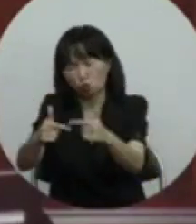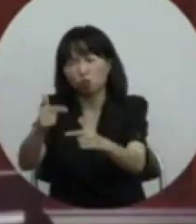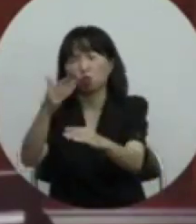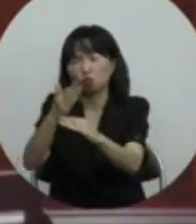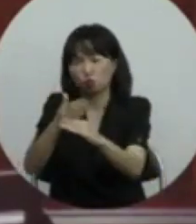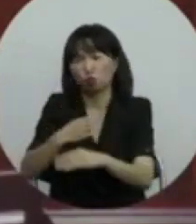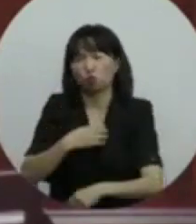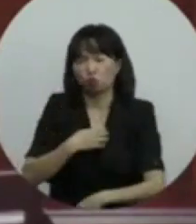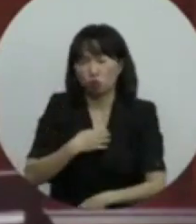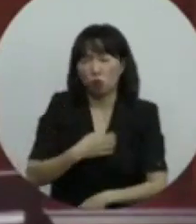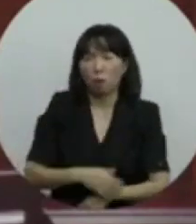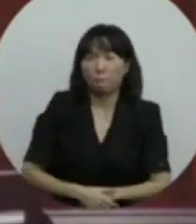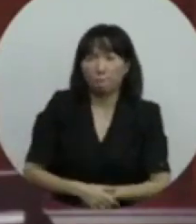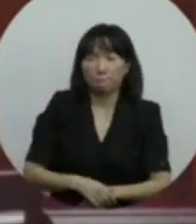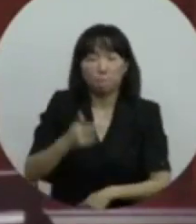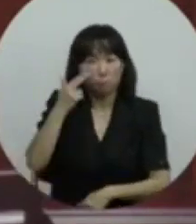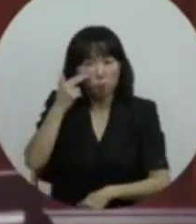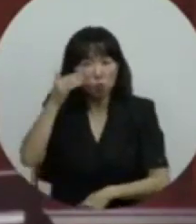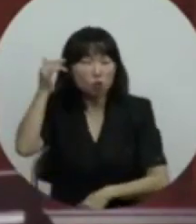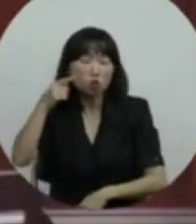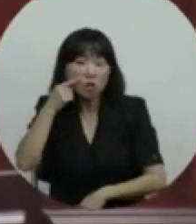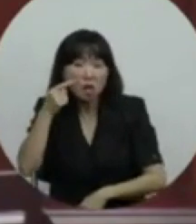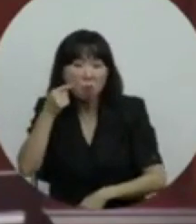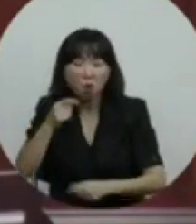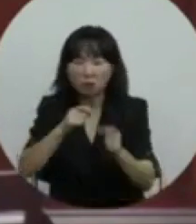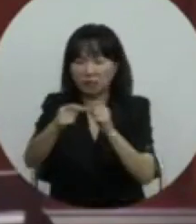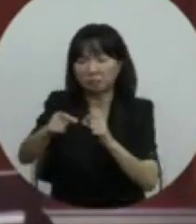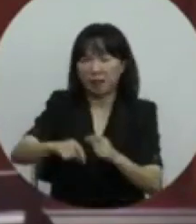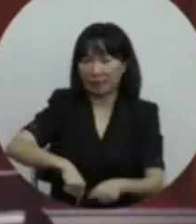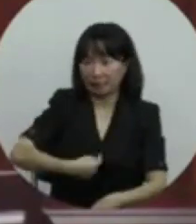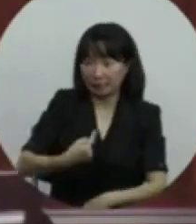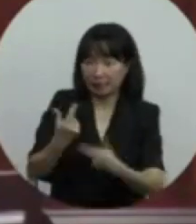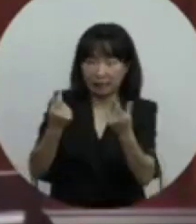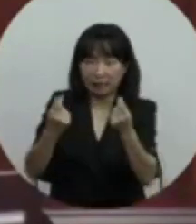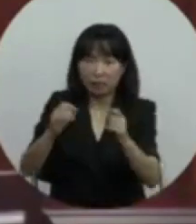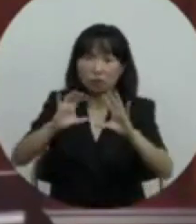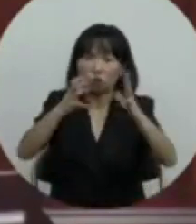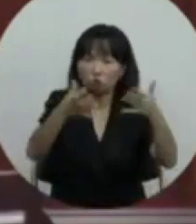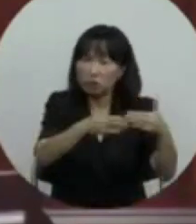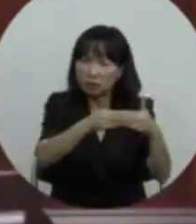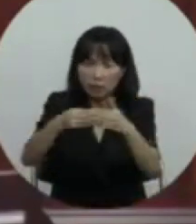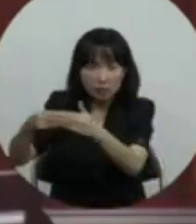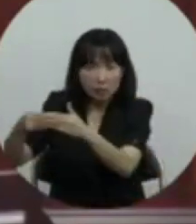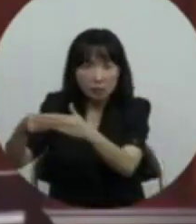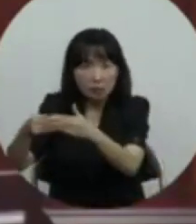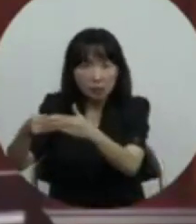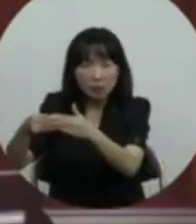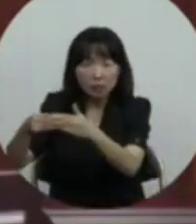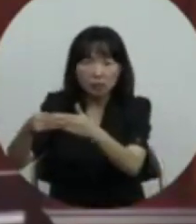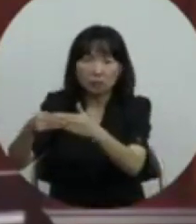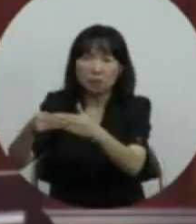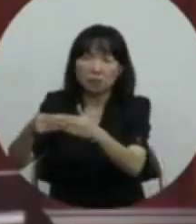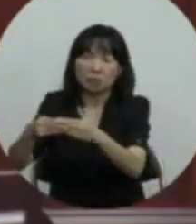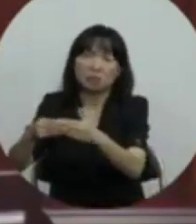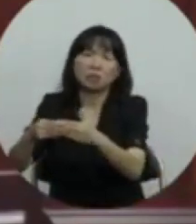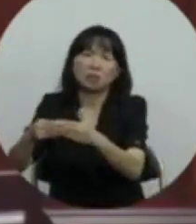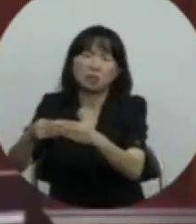우리의 지방자치는 미국이나 일본의 지방자치와는 달리 국가 주도형 지방자치라는 모순에 빠져